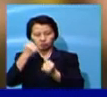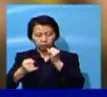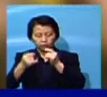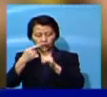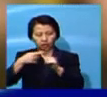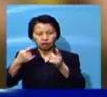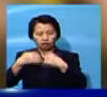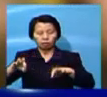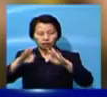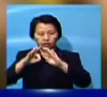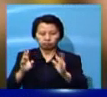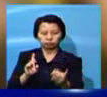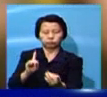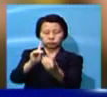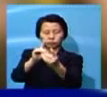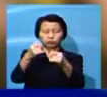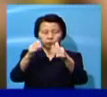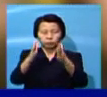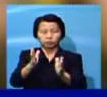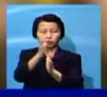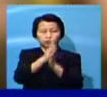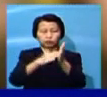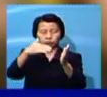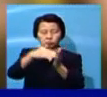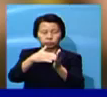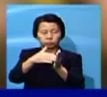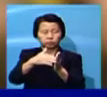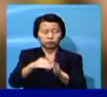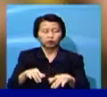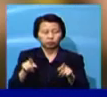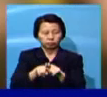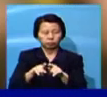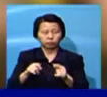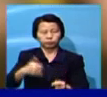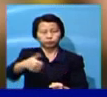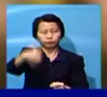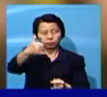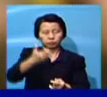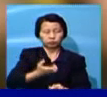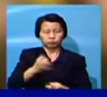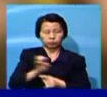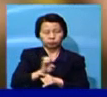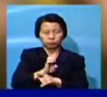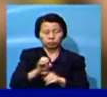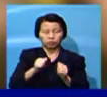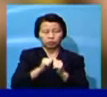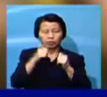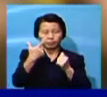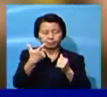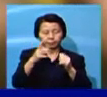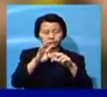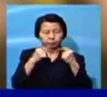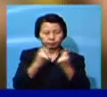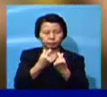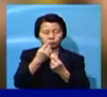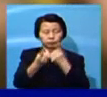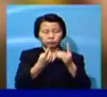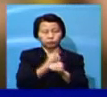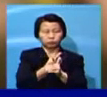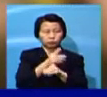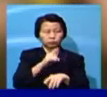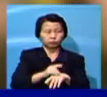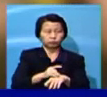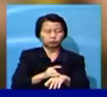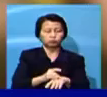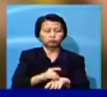esok bakal bertemu seorang lagi pemain and Ali for yang juga pemenang pingat emas dalam kategori empat pasukan di kejanan dunia di